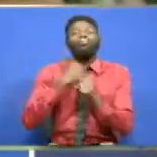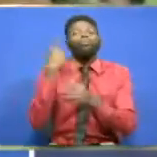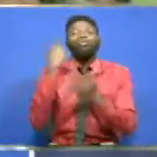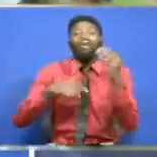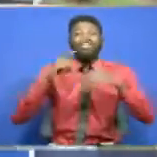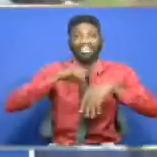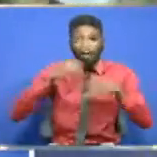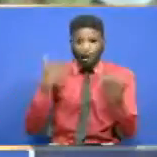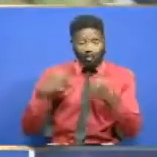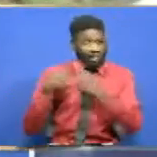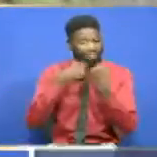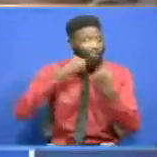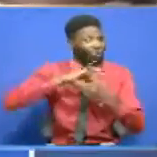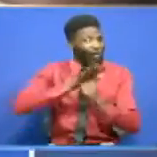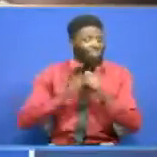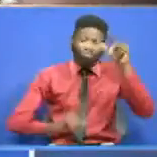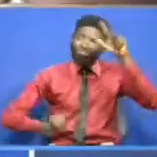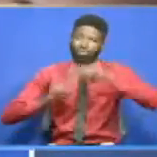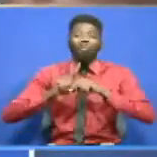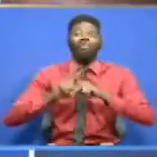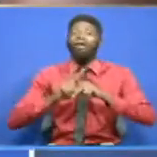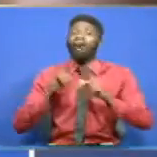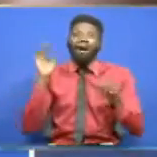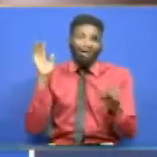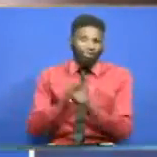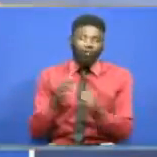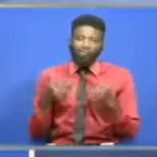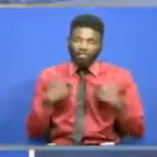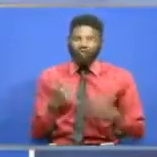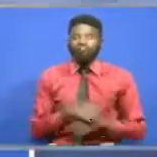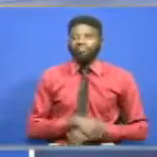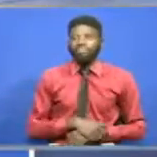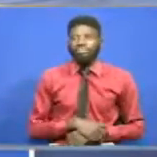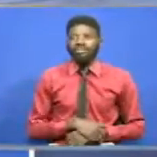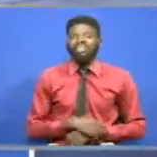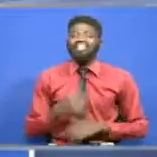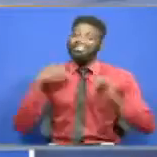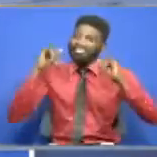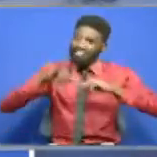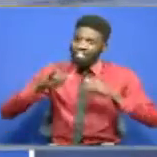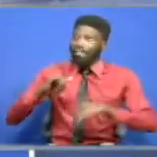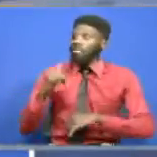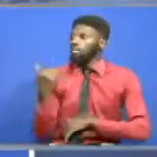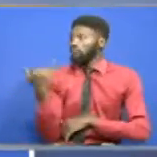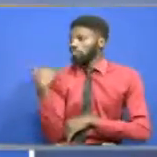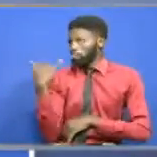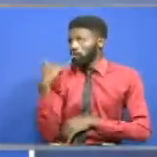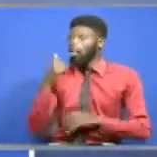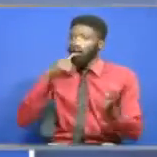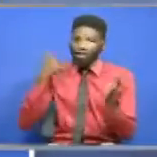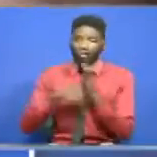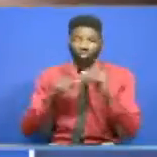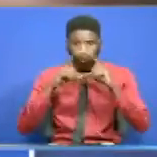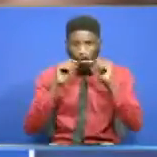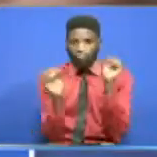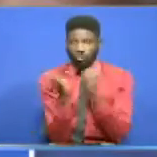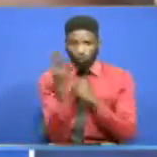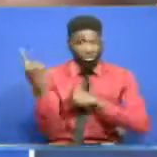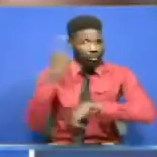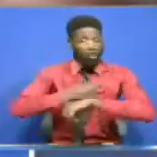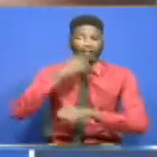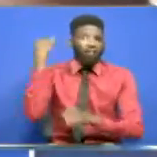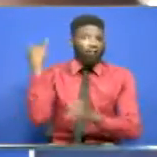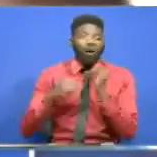of the COVID-19 pandemic. Tumekaa hapa kwa munda, na sasa hii barua ilikuja jana. Tukaambiwa 14 days tuwe tumetoka hapa.